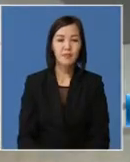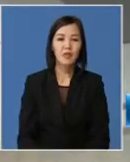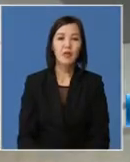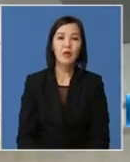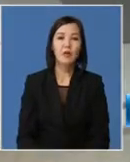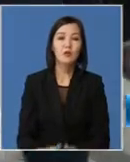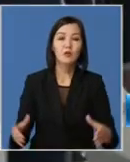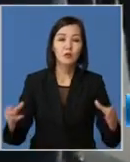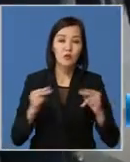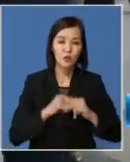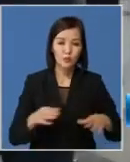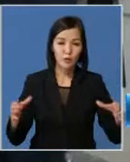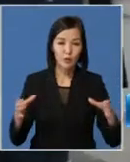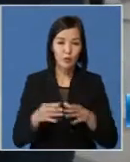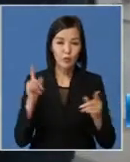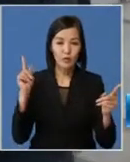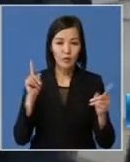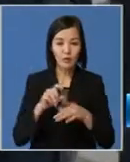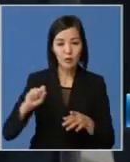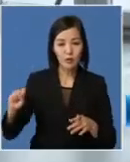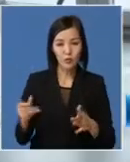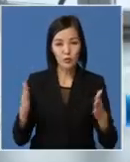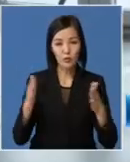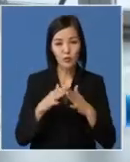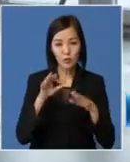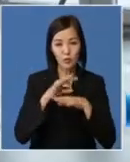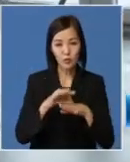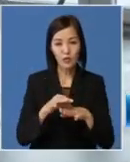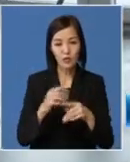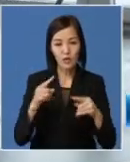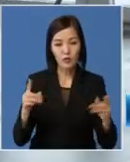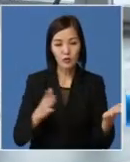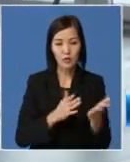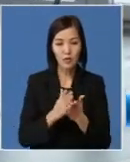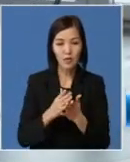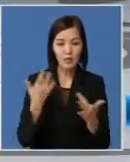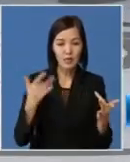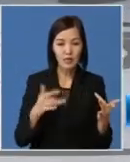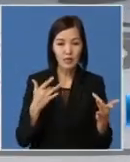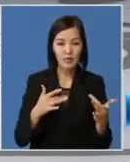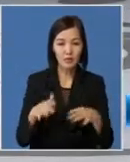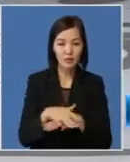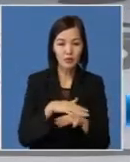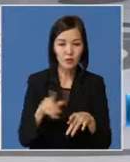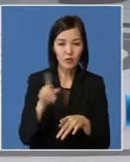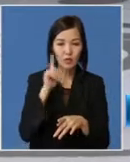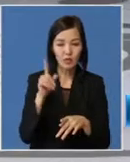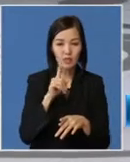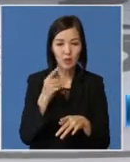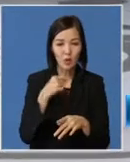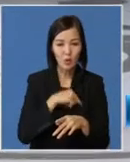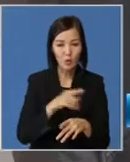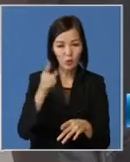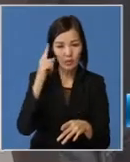рухани керуеннің негізгі бас қосуы достық үйінде өтті. Облыстан барған түрлі сала өкілдері тараздық тұрғындар мен жас буын алдында ұлттық сана,